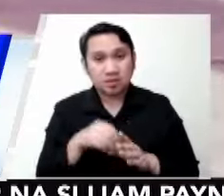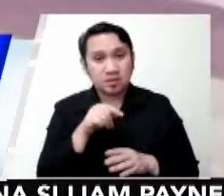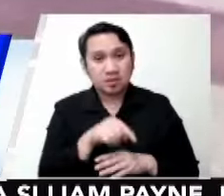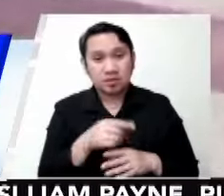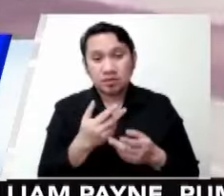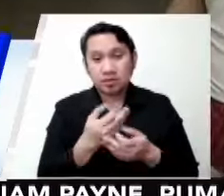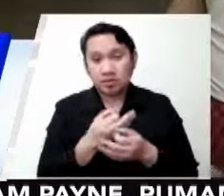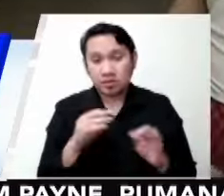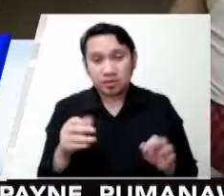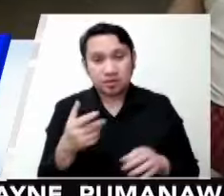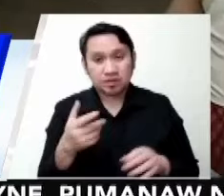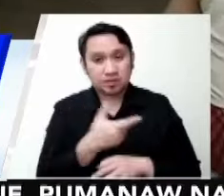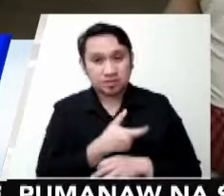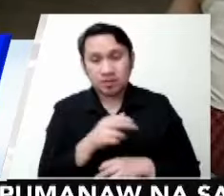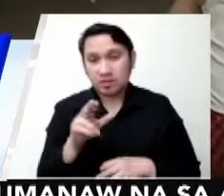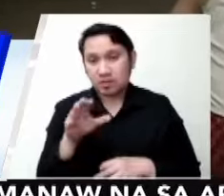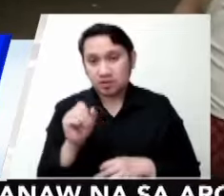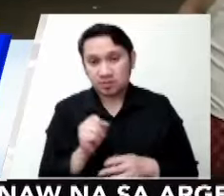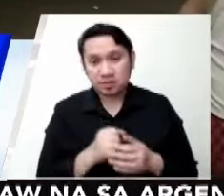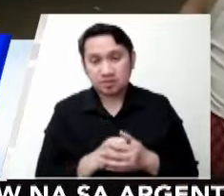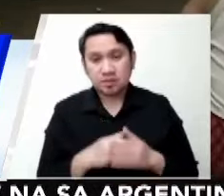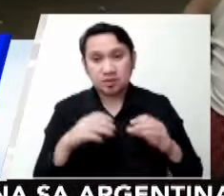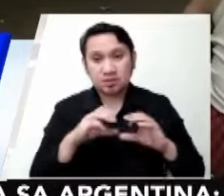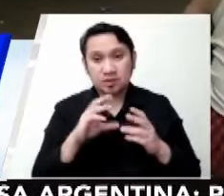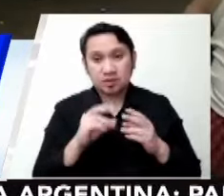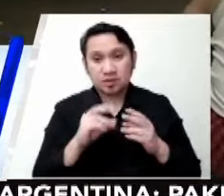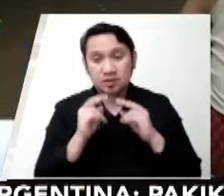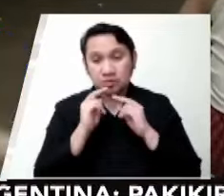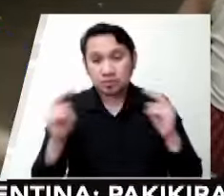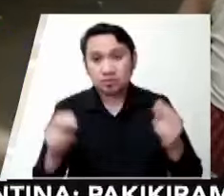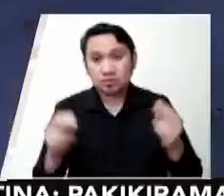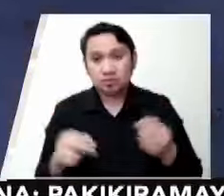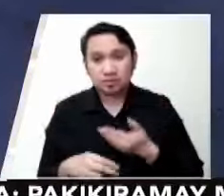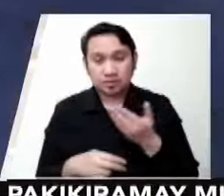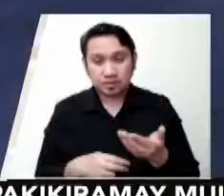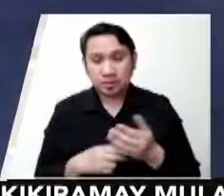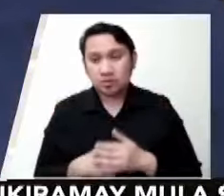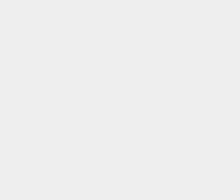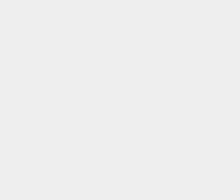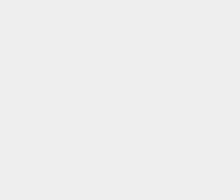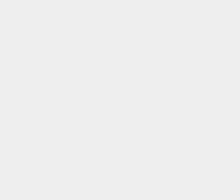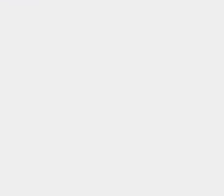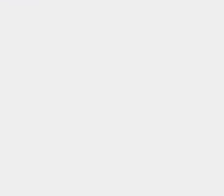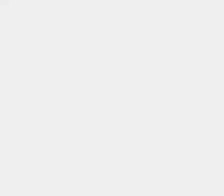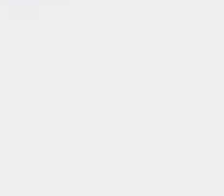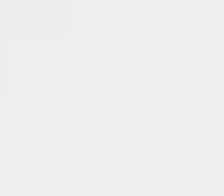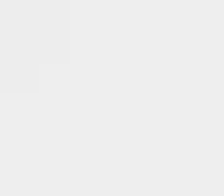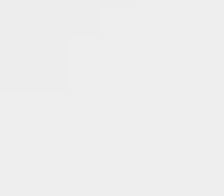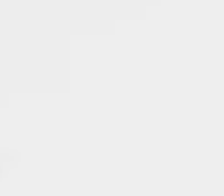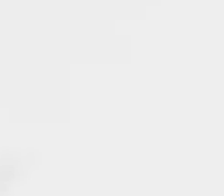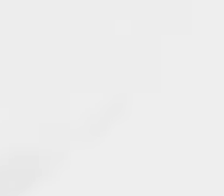kontra rabies. Para sa GMA Integrated News, Dana Tingkungko, nakatutok 24 oras.